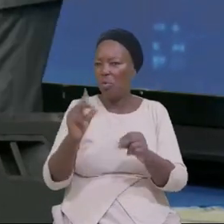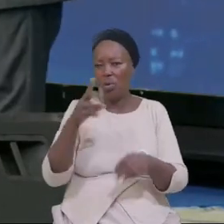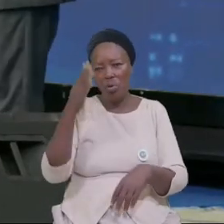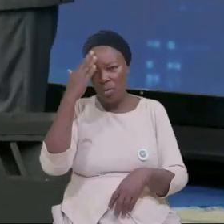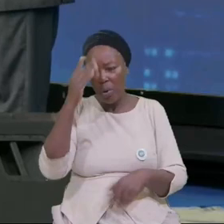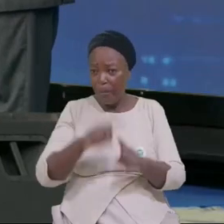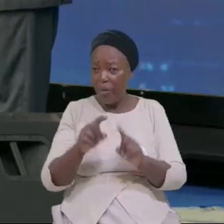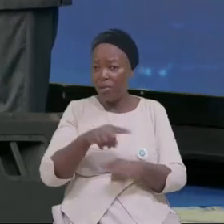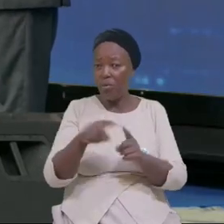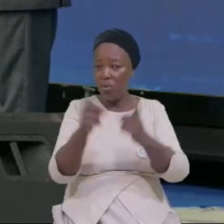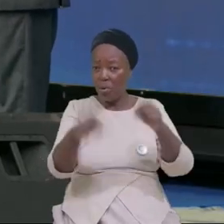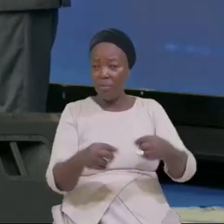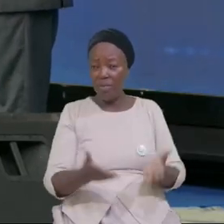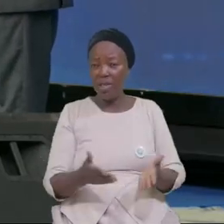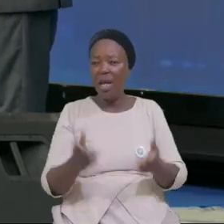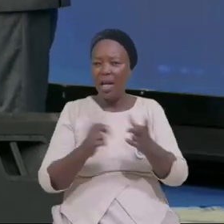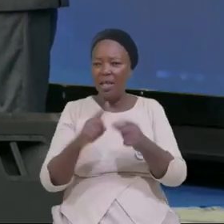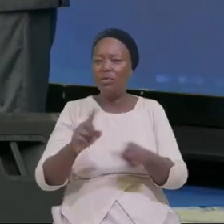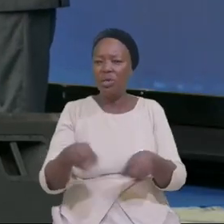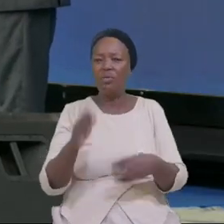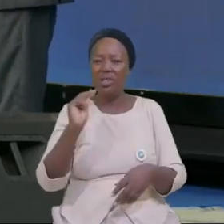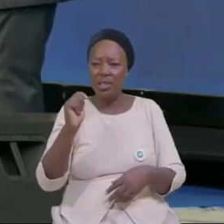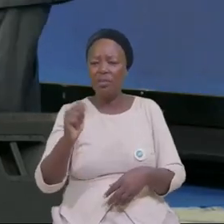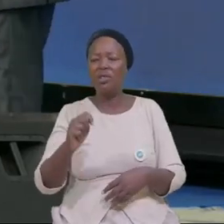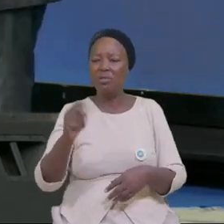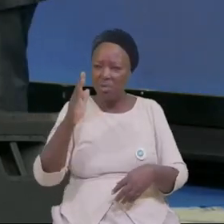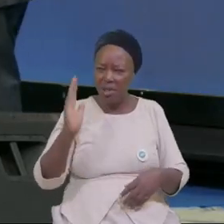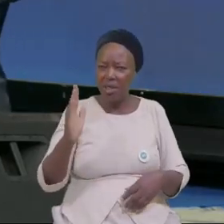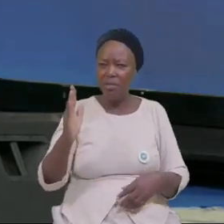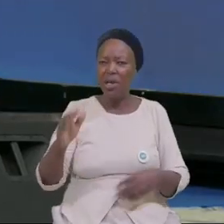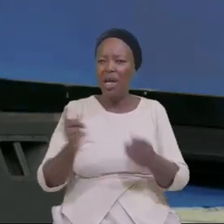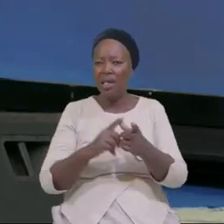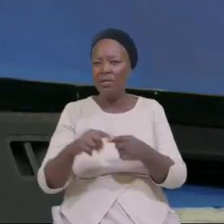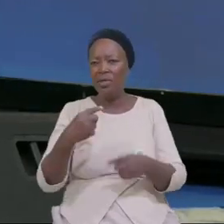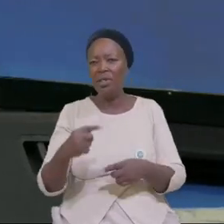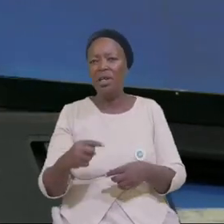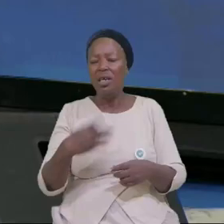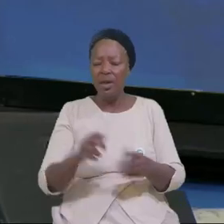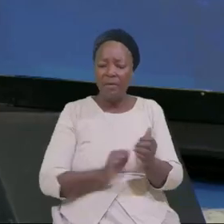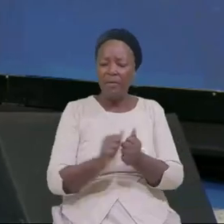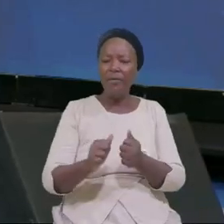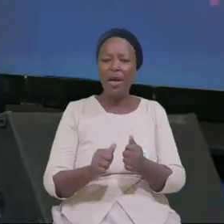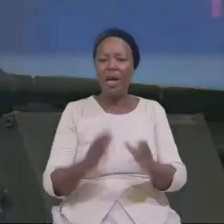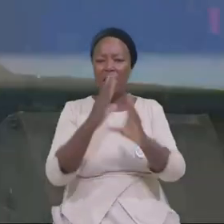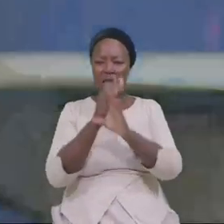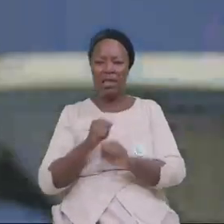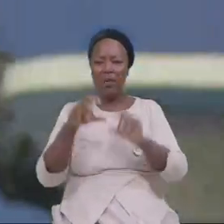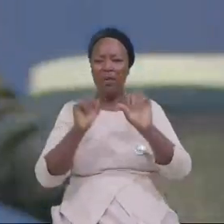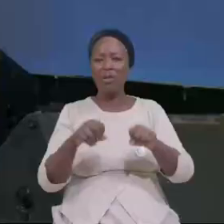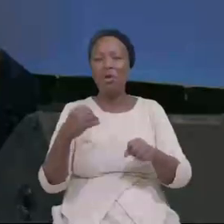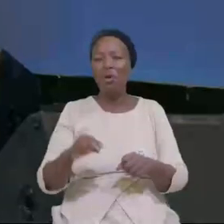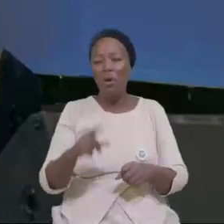viens et tu témoignes et tu dis les vastes possibilités de la